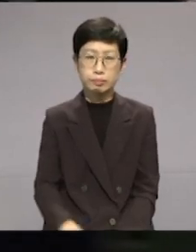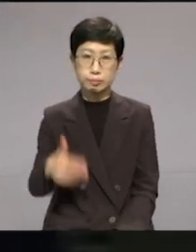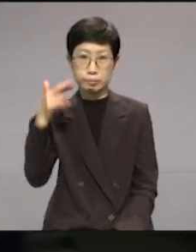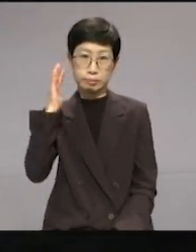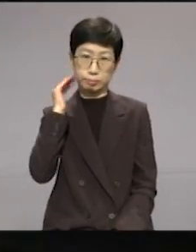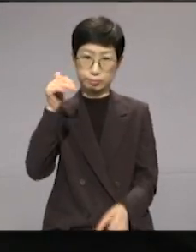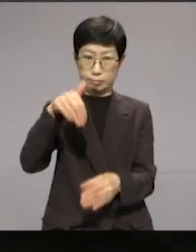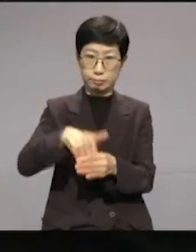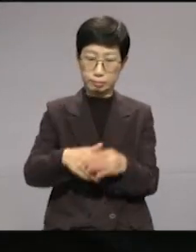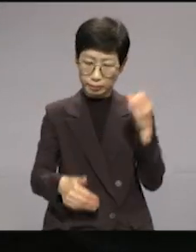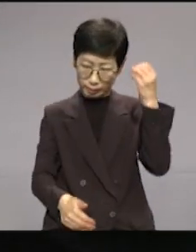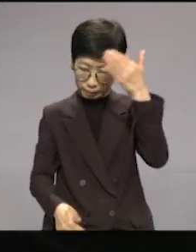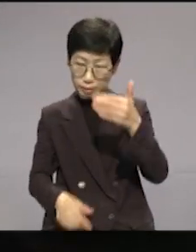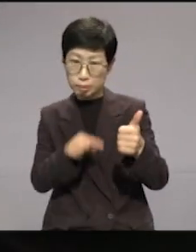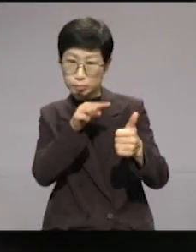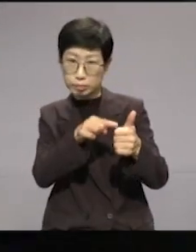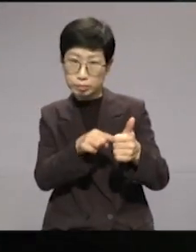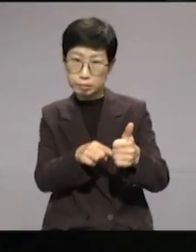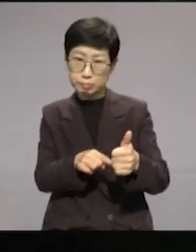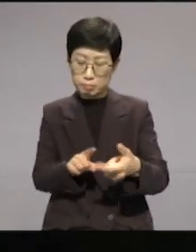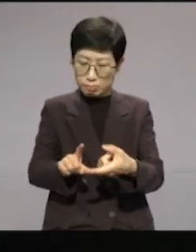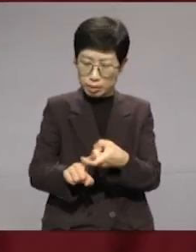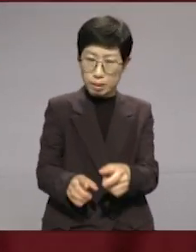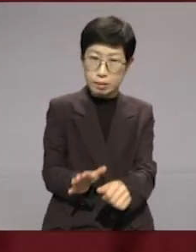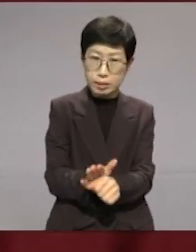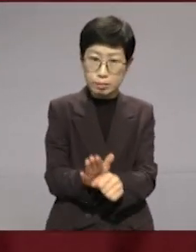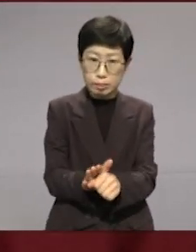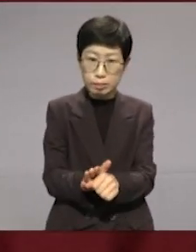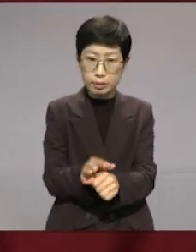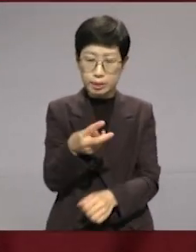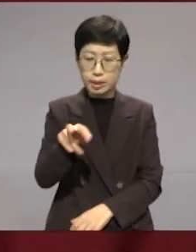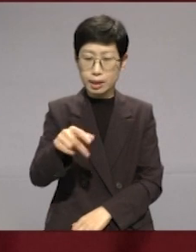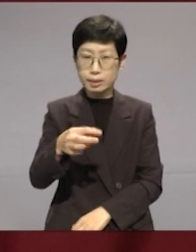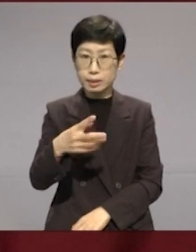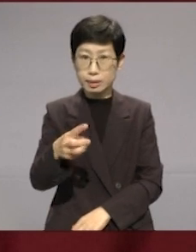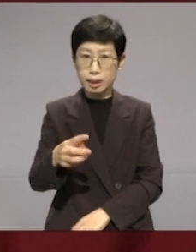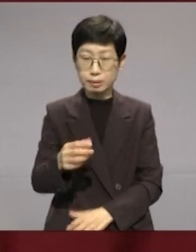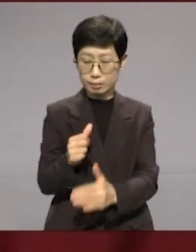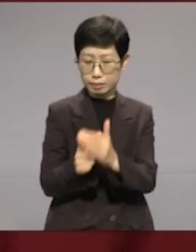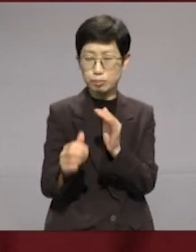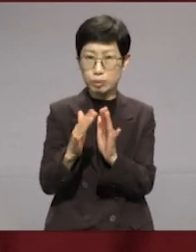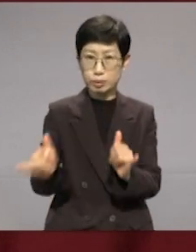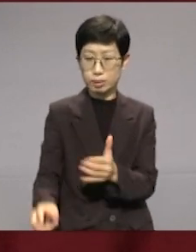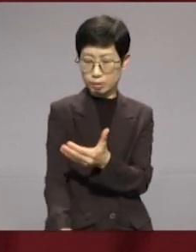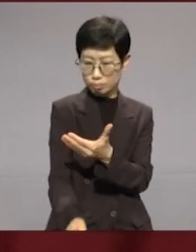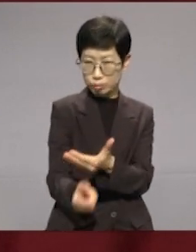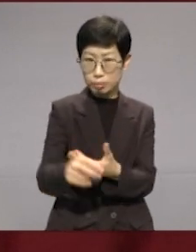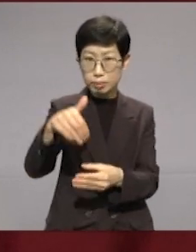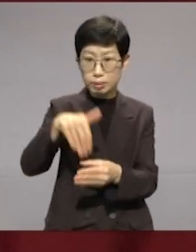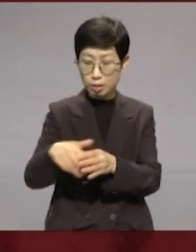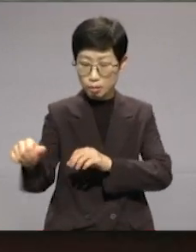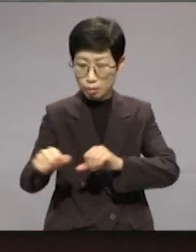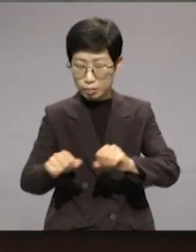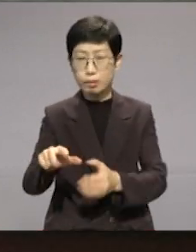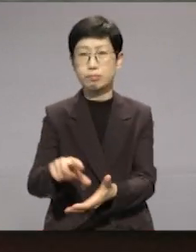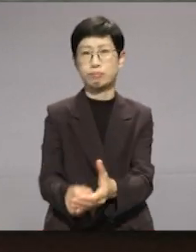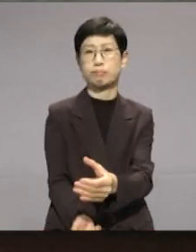미국 대선에서 트럼프 전 대통령을 지원하는 일론 머스크 테슬라 최고 경영자가 불법 선거운동 논란에